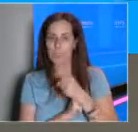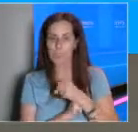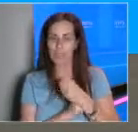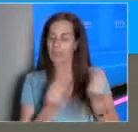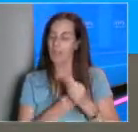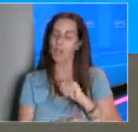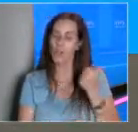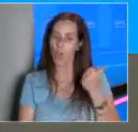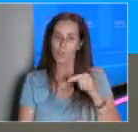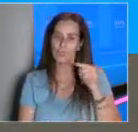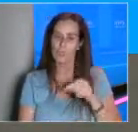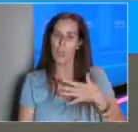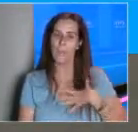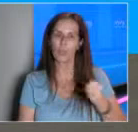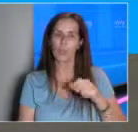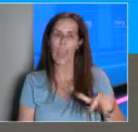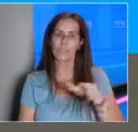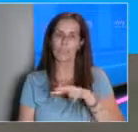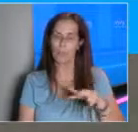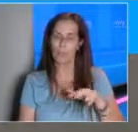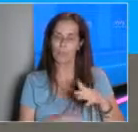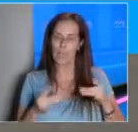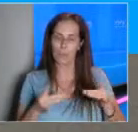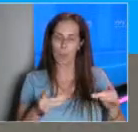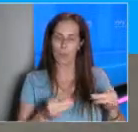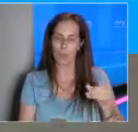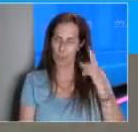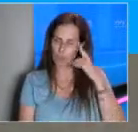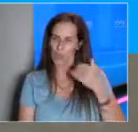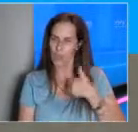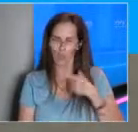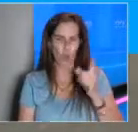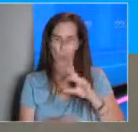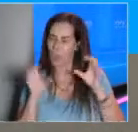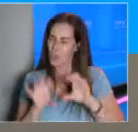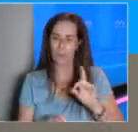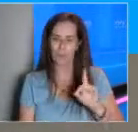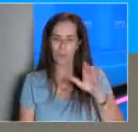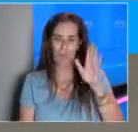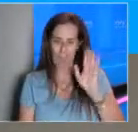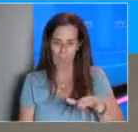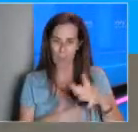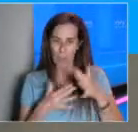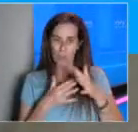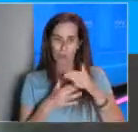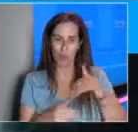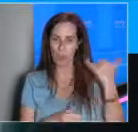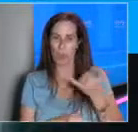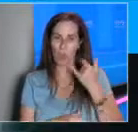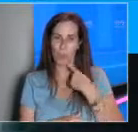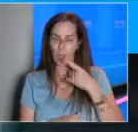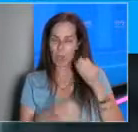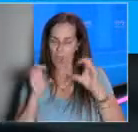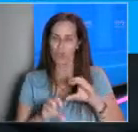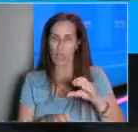הקו הראשון, שזה בריאות הציבור והאפידמיולוגיה. כן. אתה יודע שאנחנו לא משקיעים, אתה יודע, אפילו בבדיקות שאנחנו כל הזמן קראנו